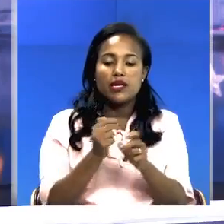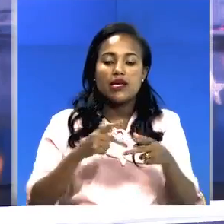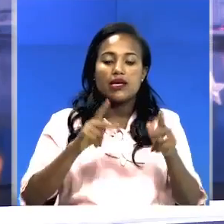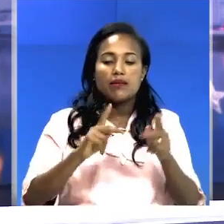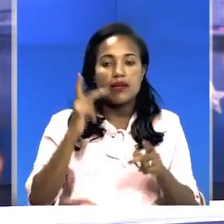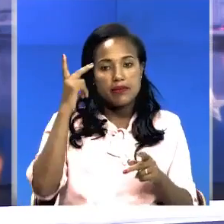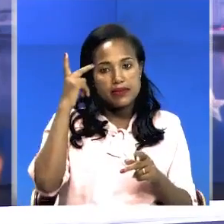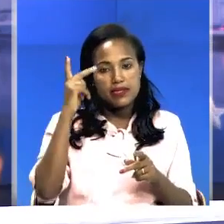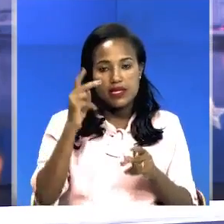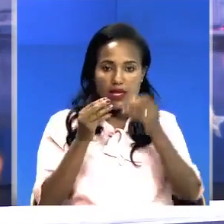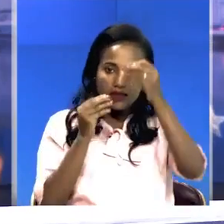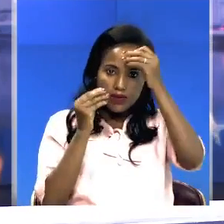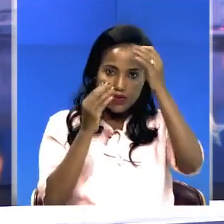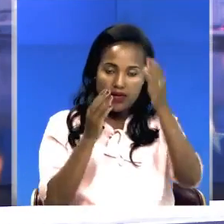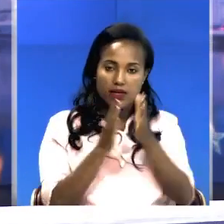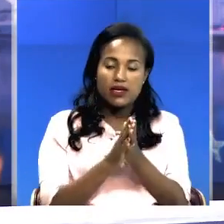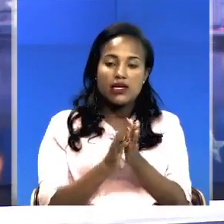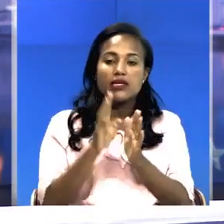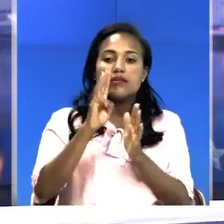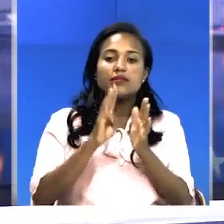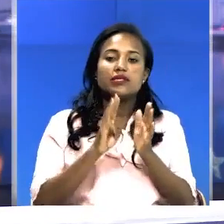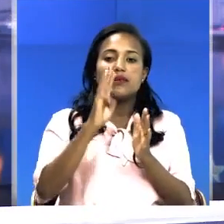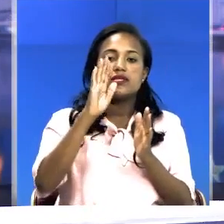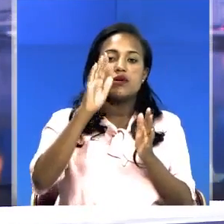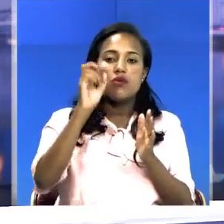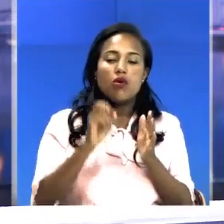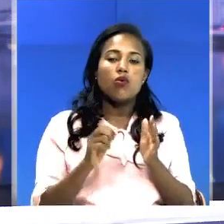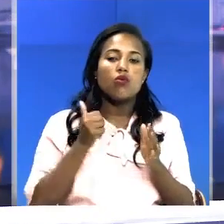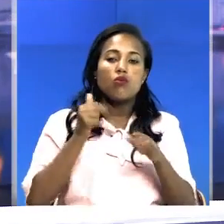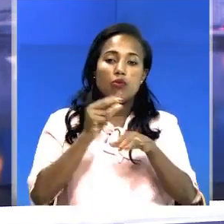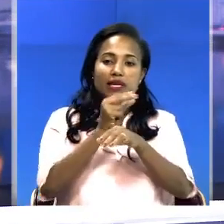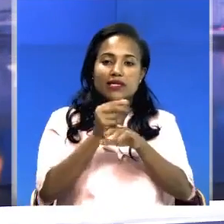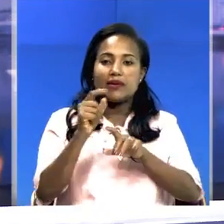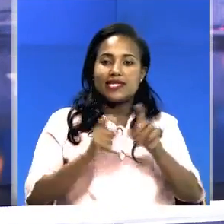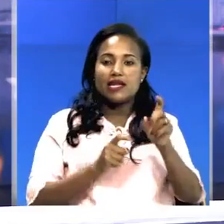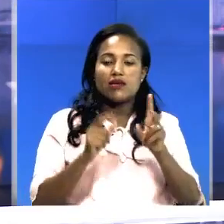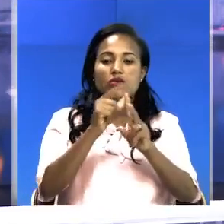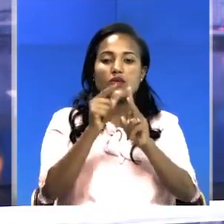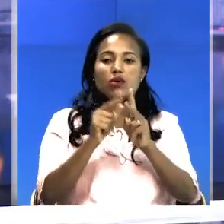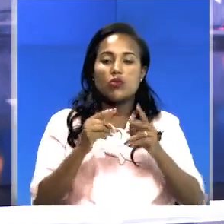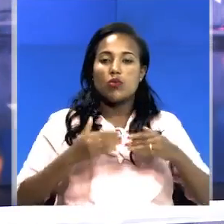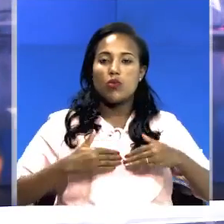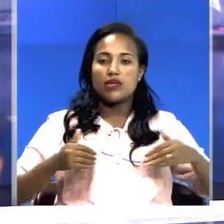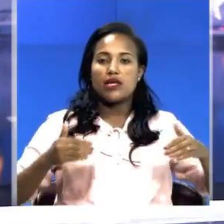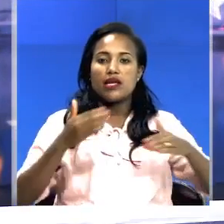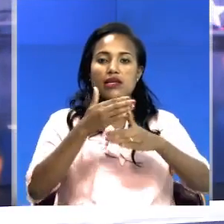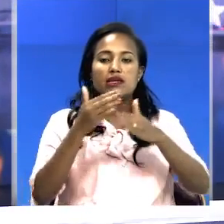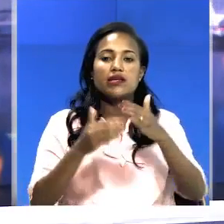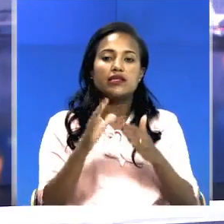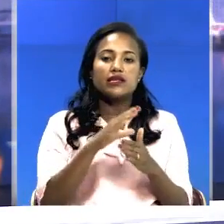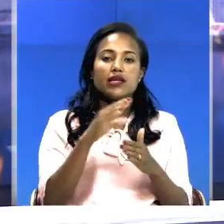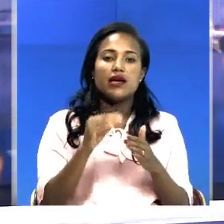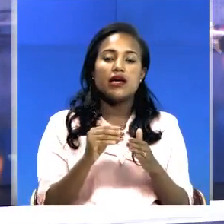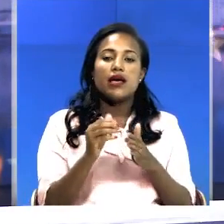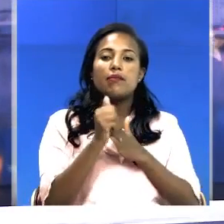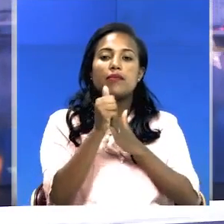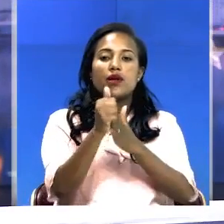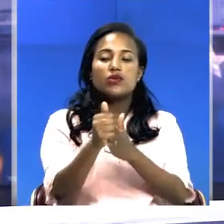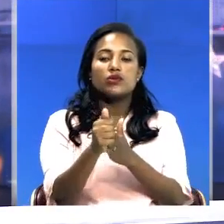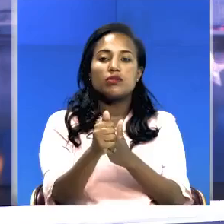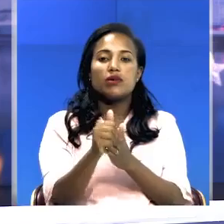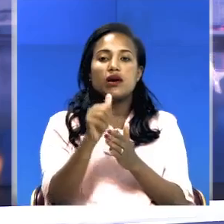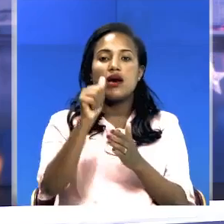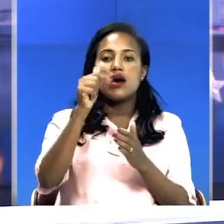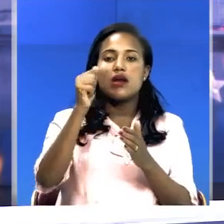አስታወቀ። ከሰሜን ሸዋ ዞንና ከኦሮሞ ብሔረሰብ አስተዳደር የተውጣጡ የወጣት አደረጃጀትና አመራሮች በአንኮበር ወረዳ